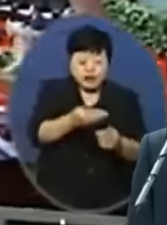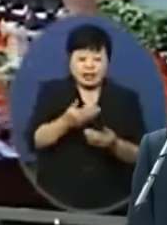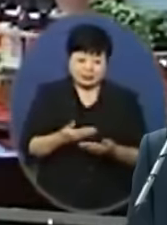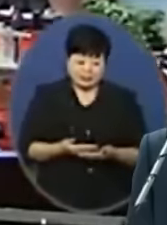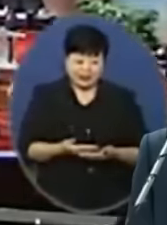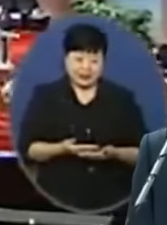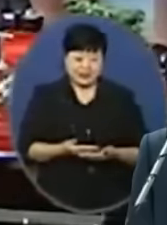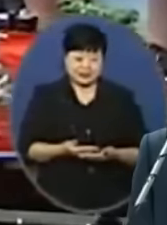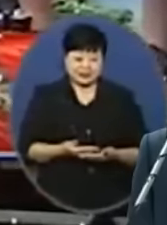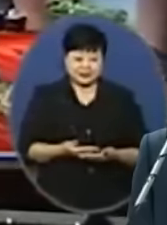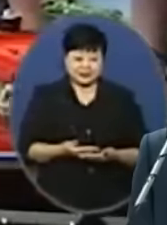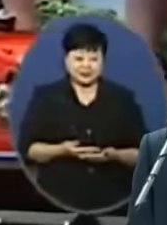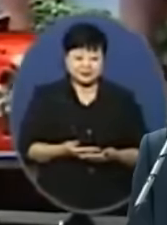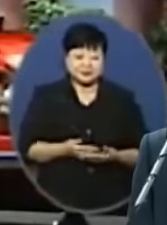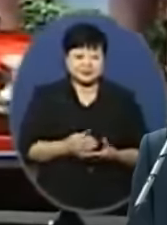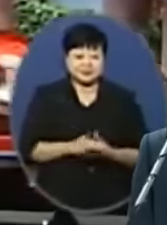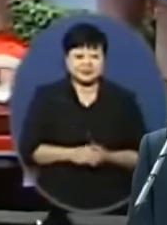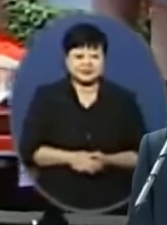것이고